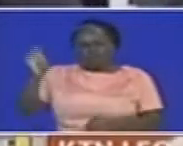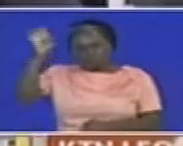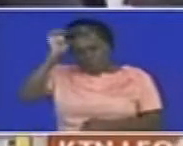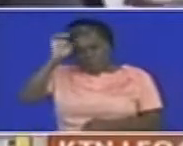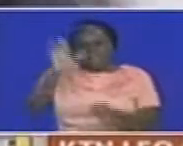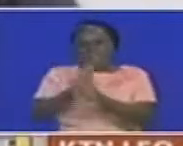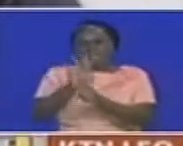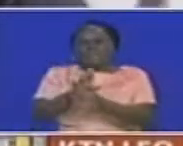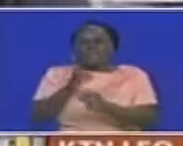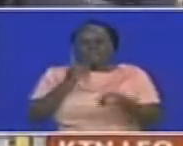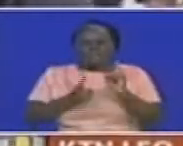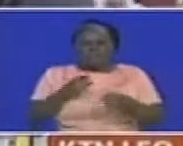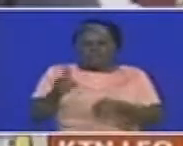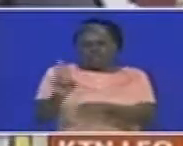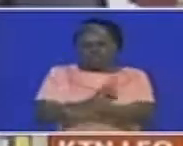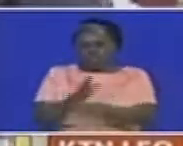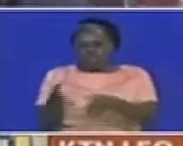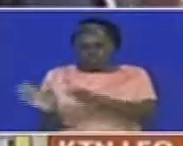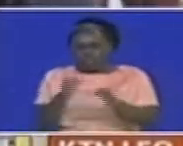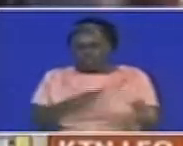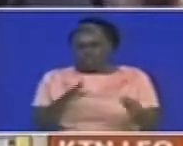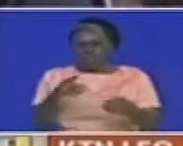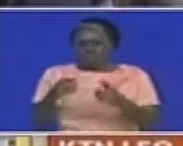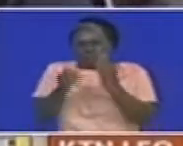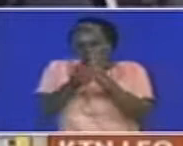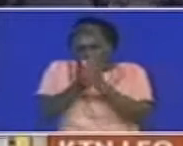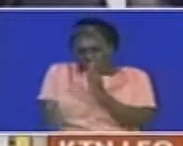wanariadha wakizitumia kutipuza vipaji vyao au